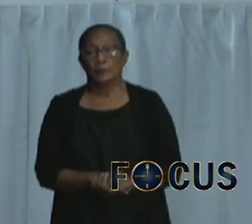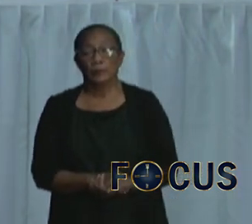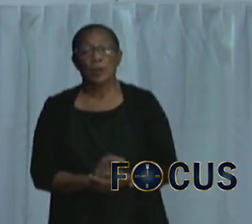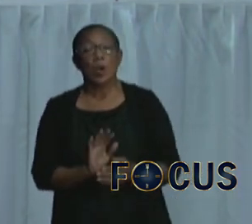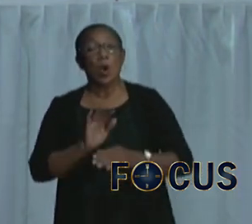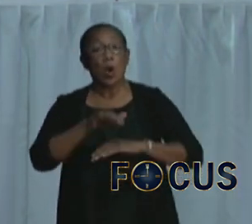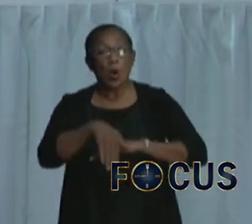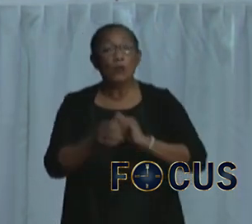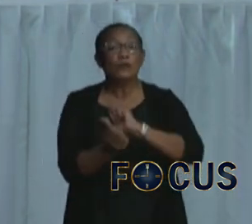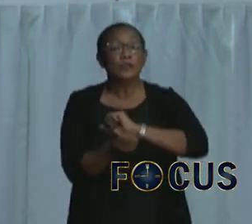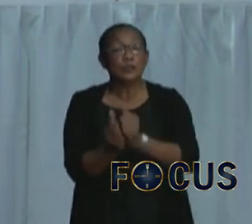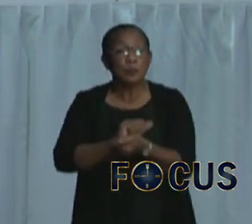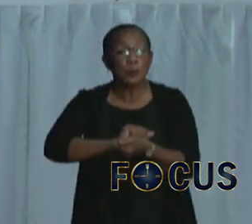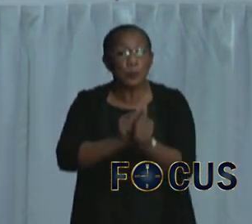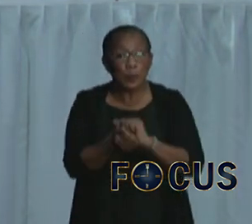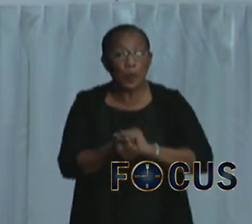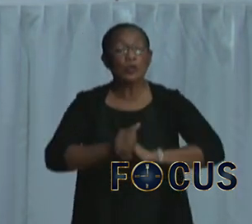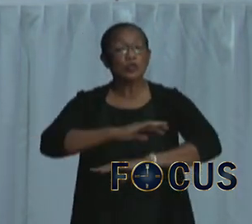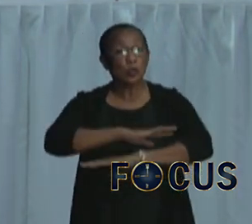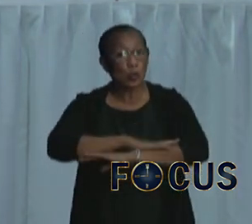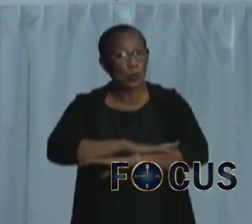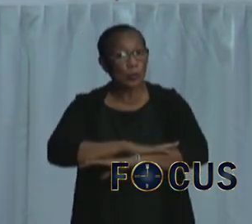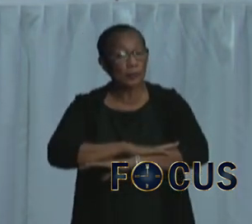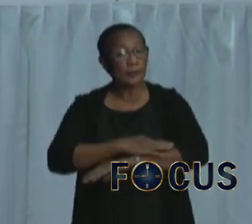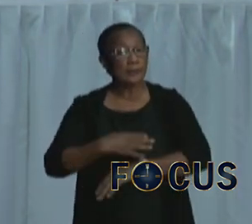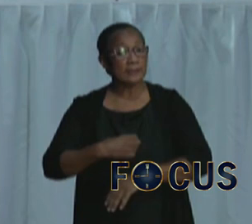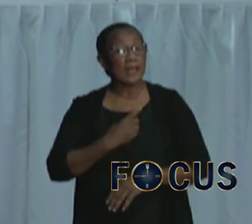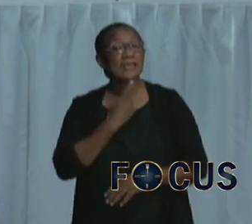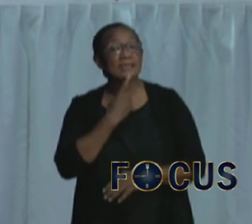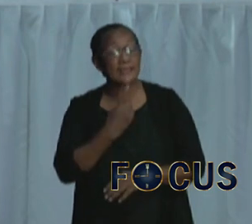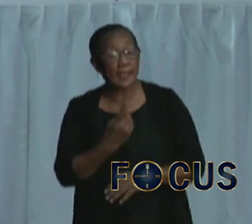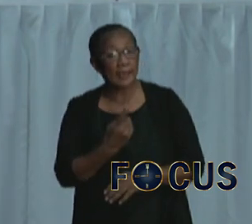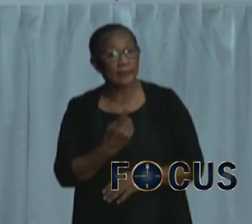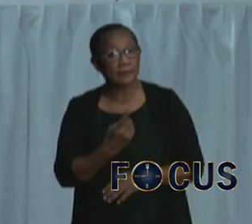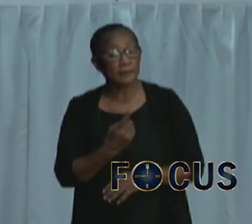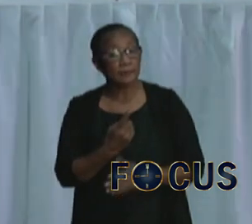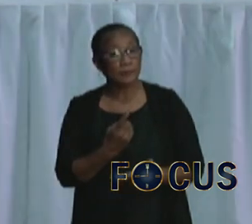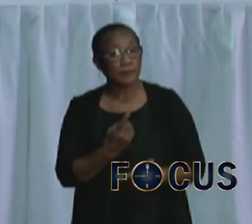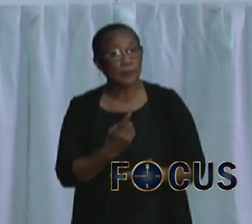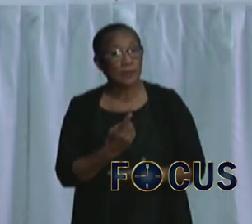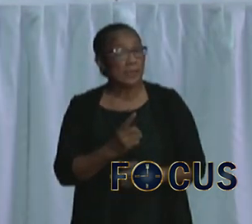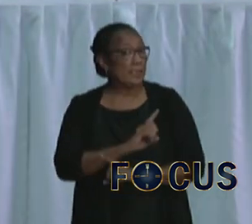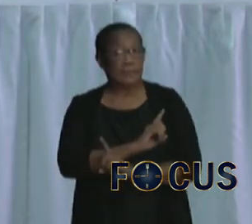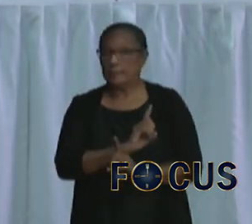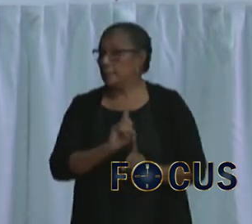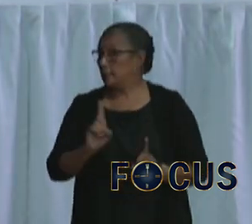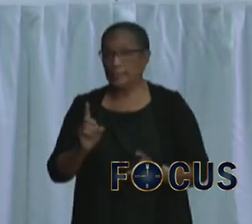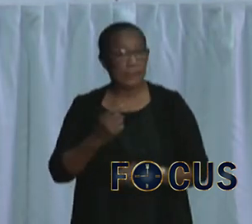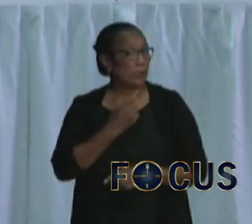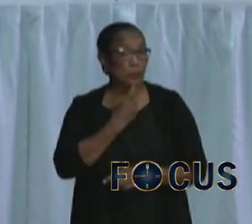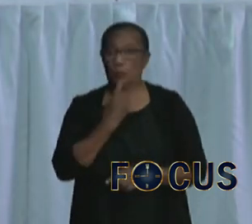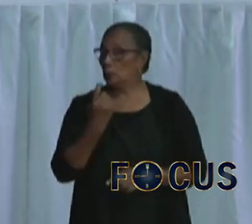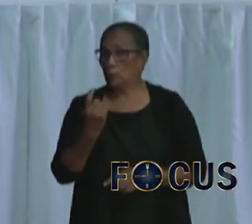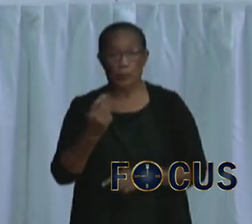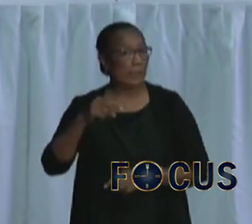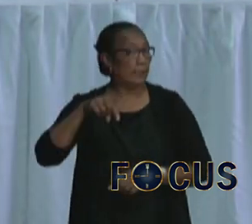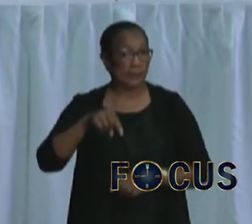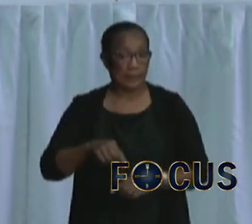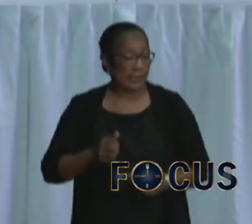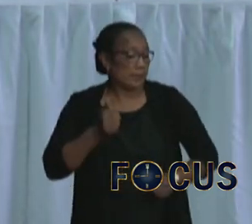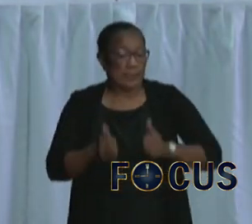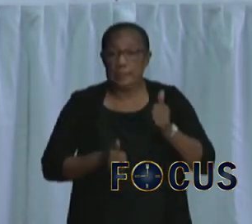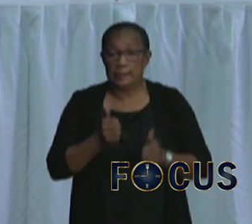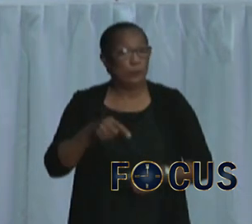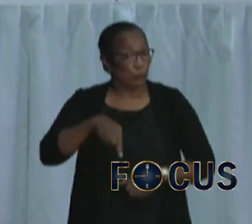Over sportscholen is het een en ander al gezegd. Het is niet de bedoeling dat er nu de gyms open